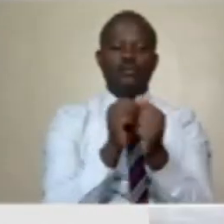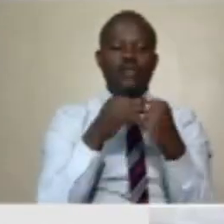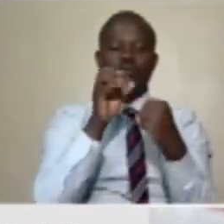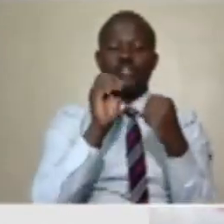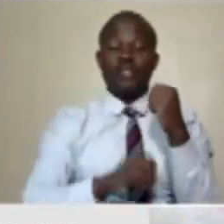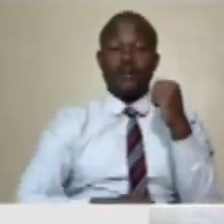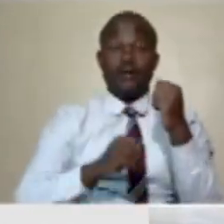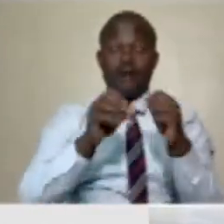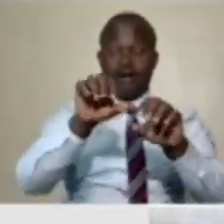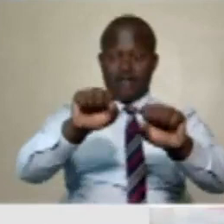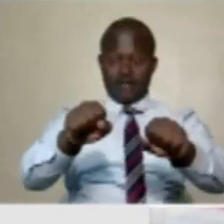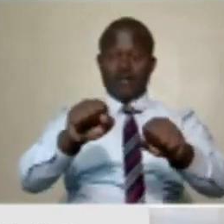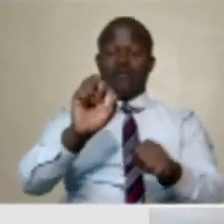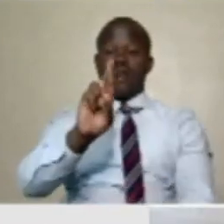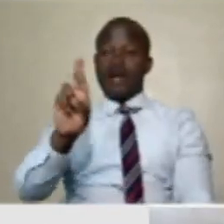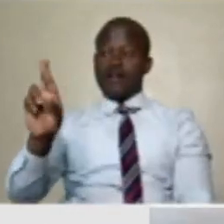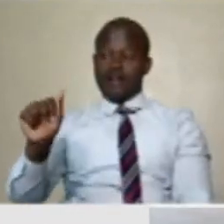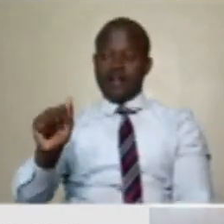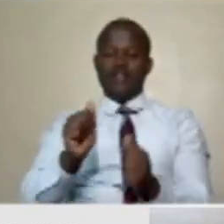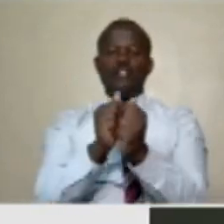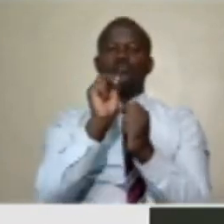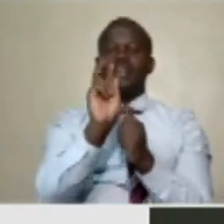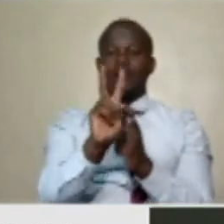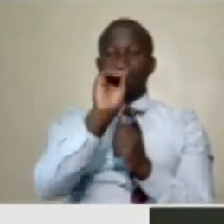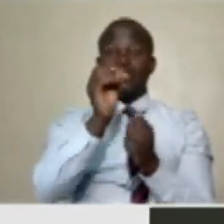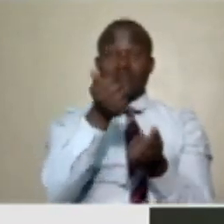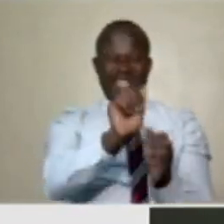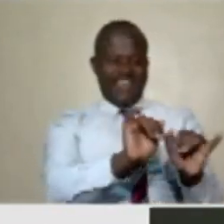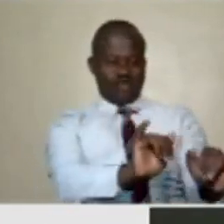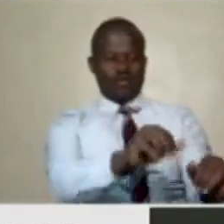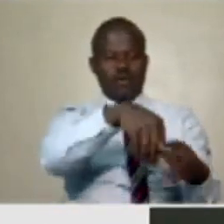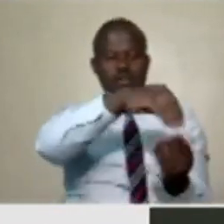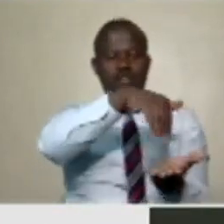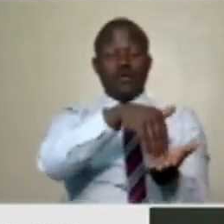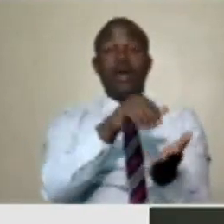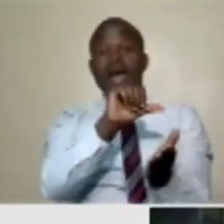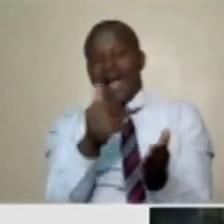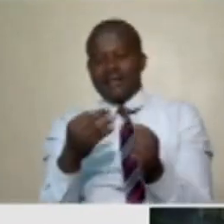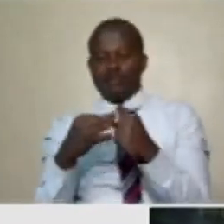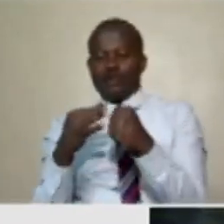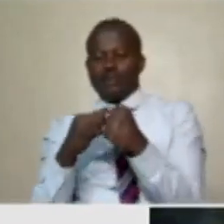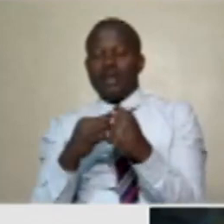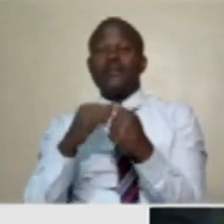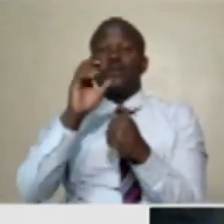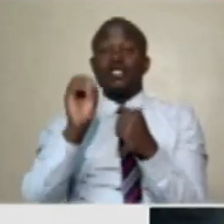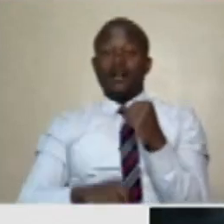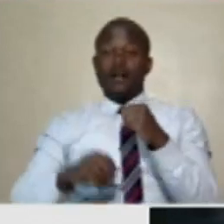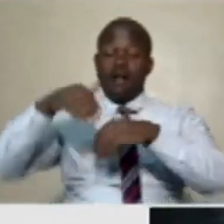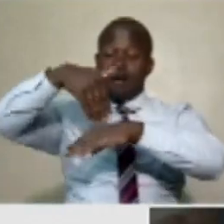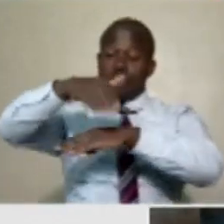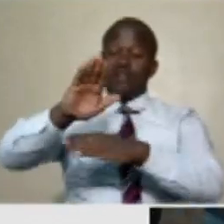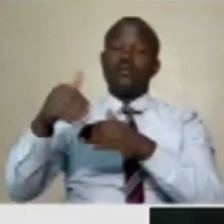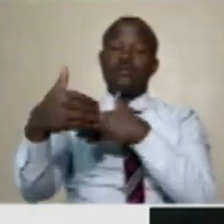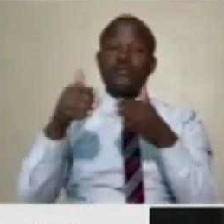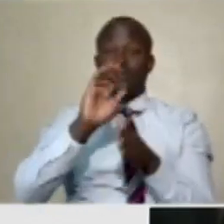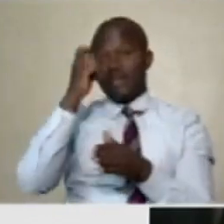by'ikiranguzo afatirwaho n'ikigo cy'imisoro n'amahoro, 12% byayo asigara muri icyo kigo, naho 88% akoherezwa mu